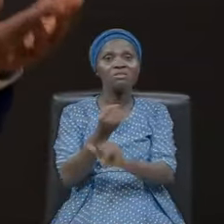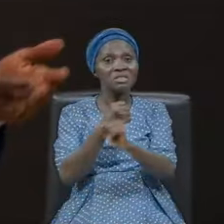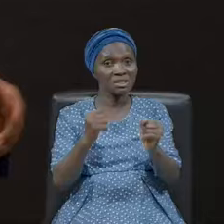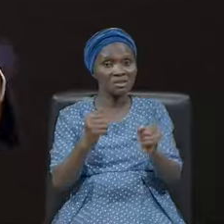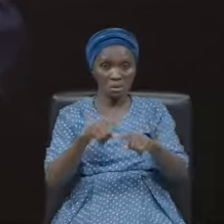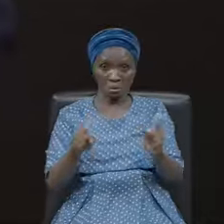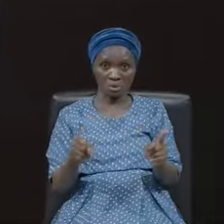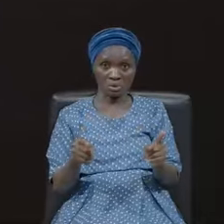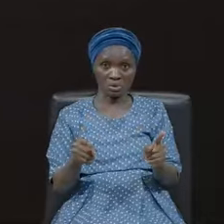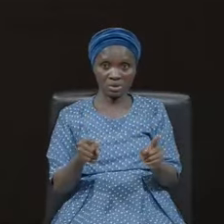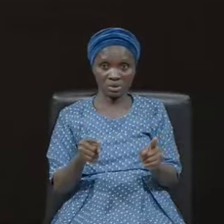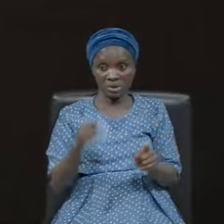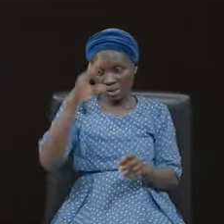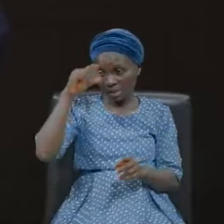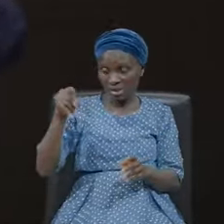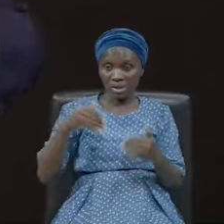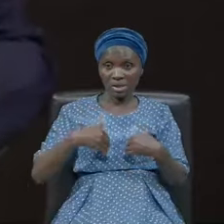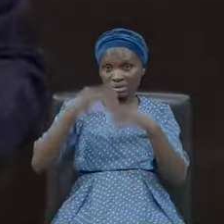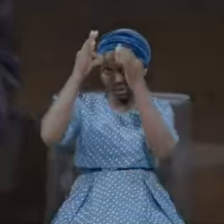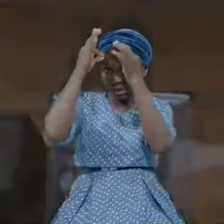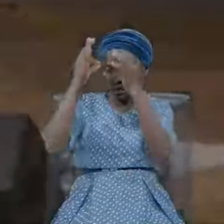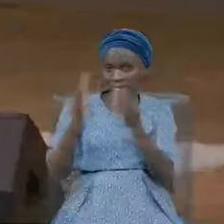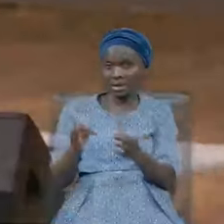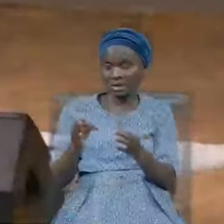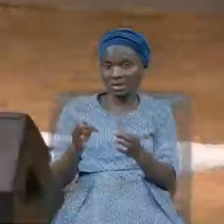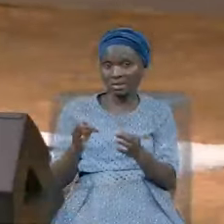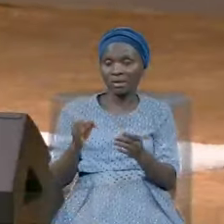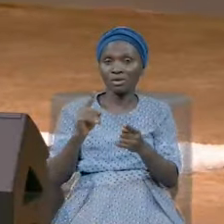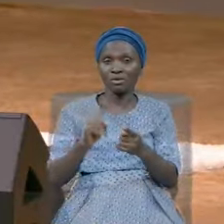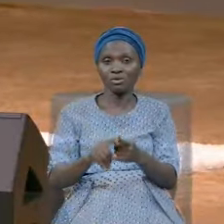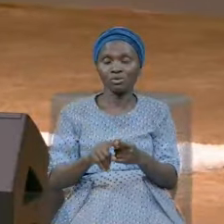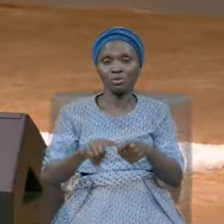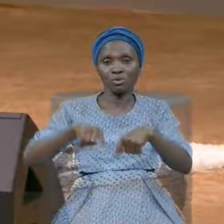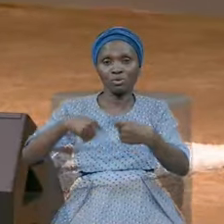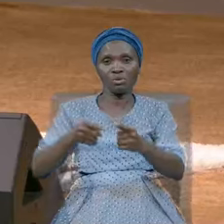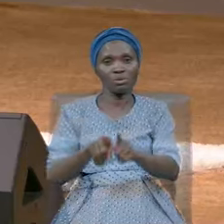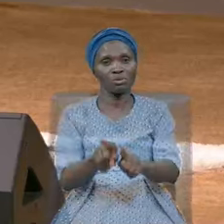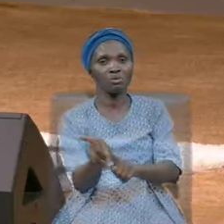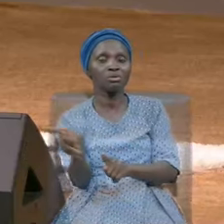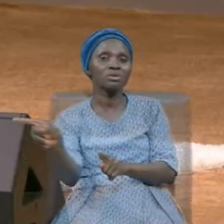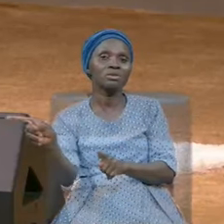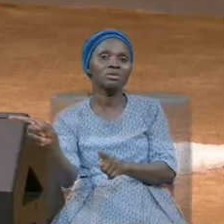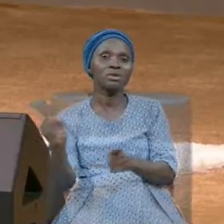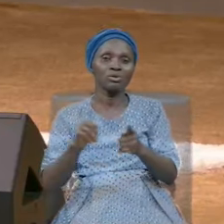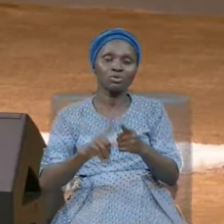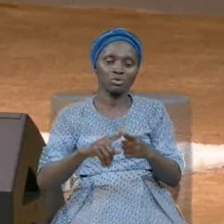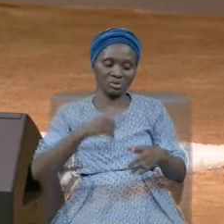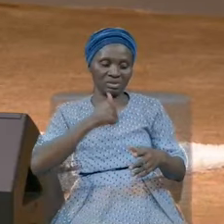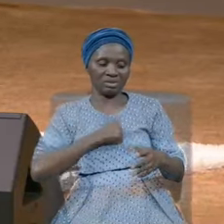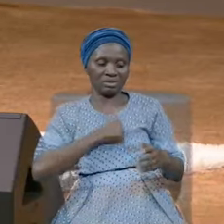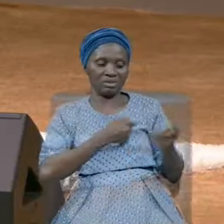lui, il est enclin à l'errance, à errer. Lui, il est enclin à